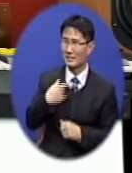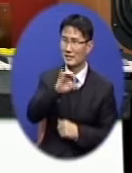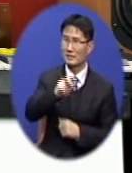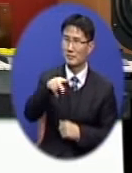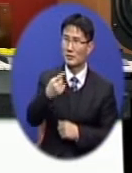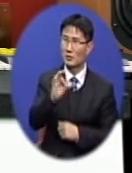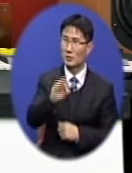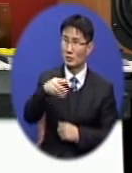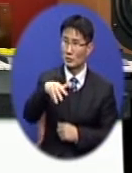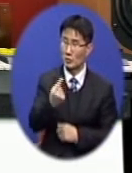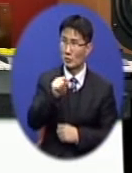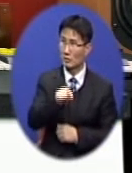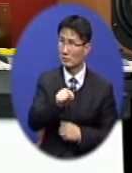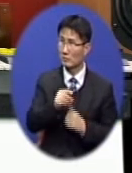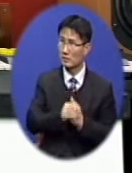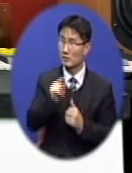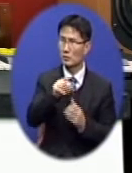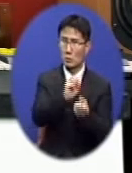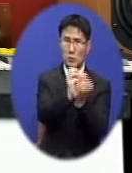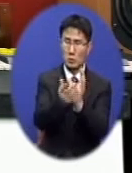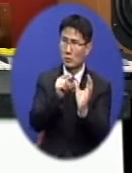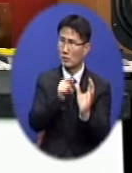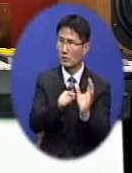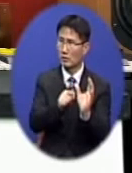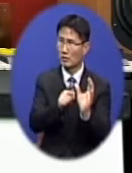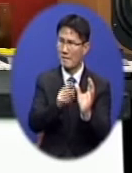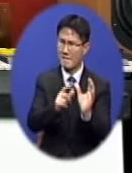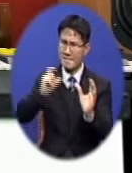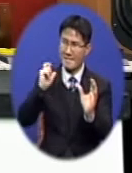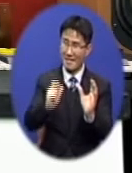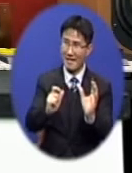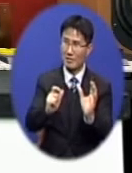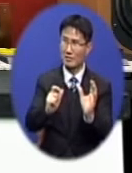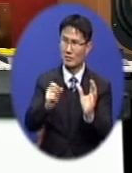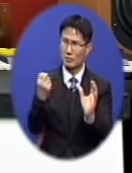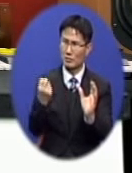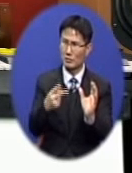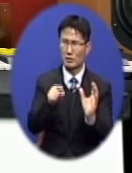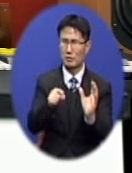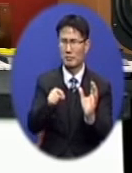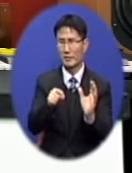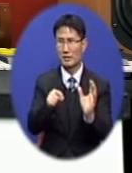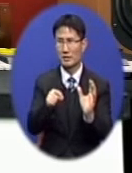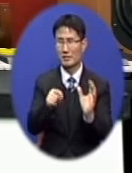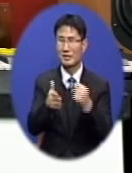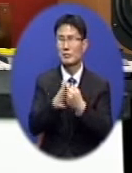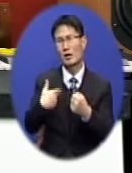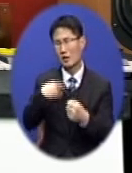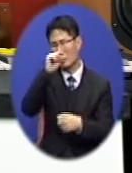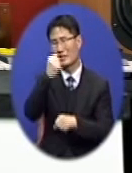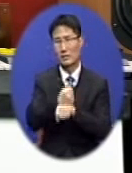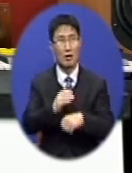인동초 코가 인동초 꽃이요. 네. 굉장히 강인하고 뭐 참 정겨운 꽃이라고 해서 굉장히 좋아해요.